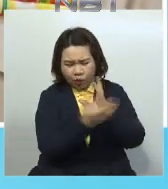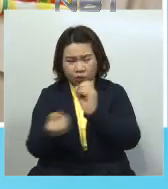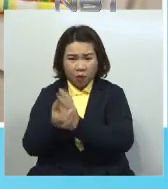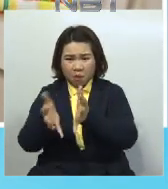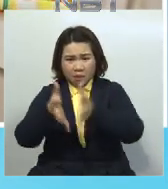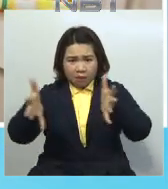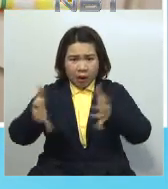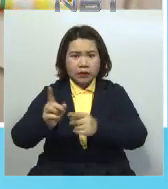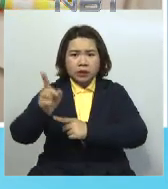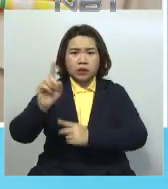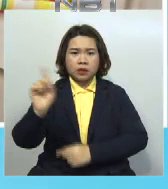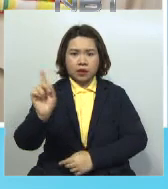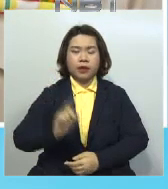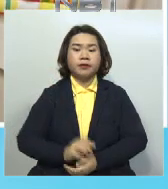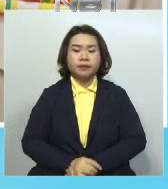จะมีเยอะอะค่ะ